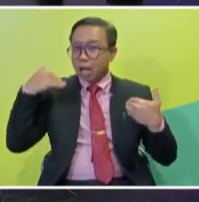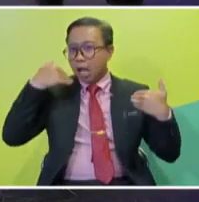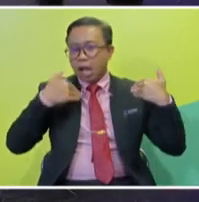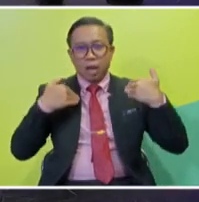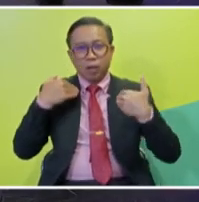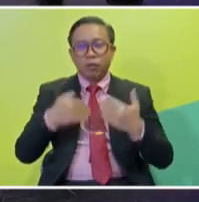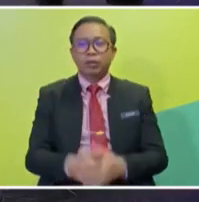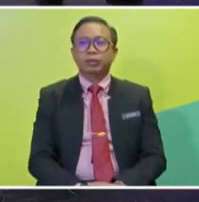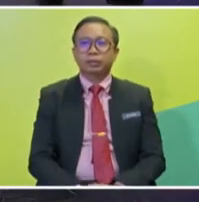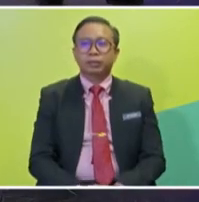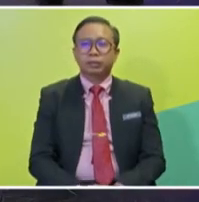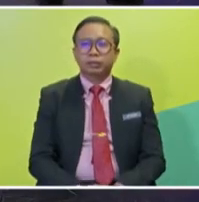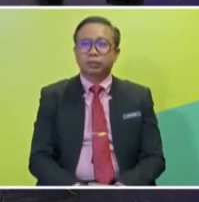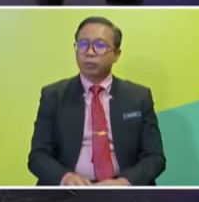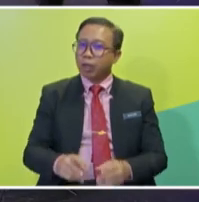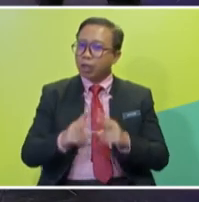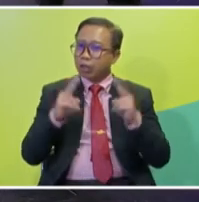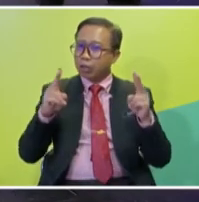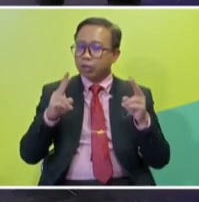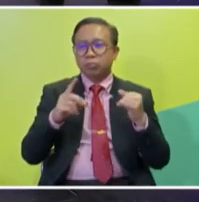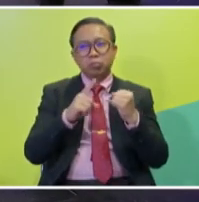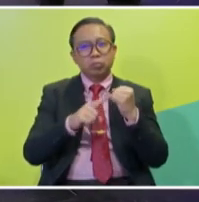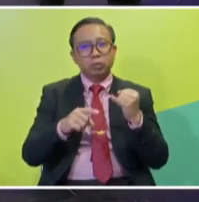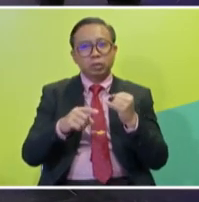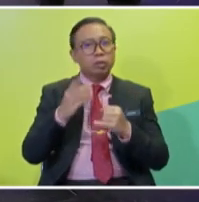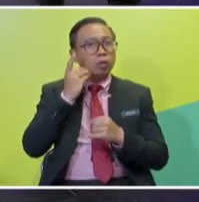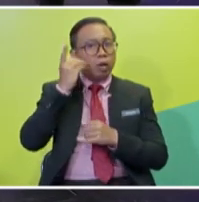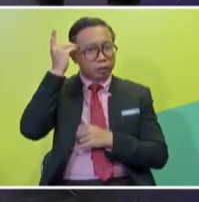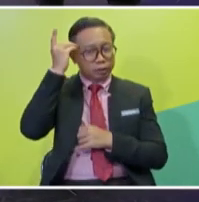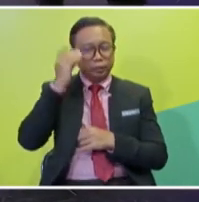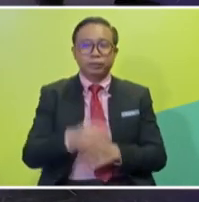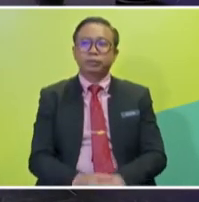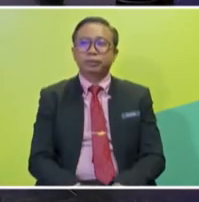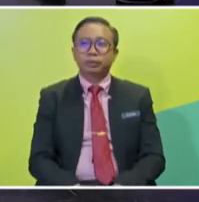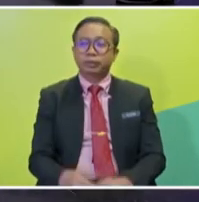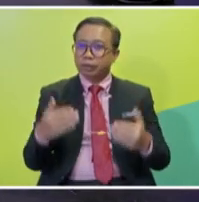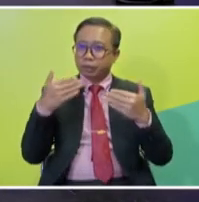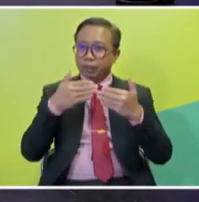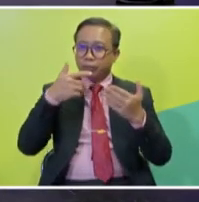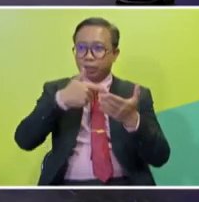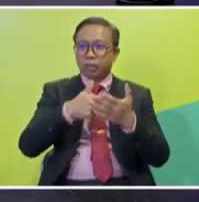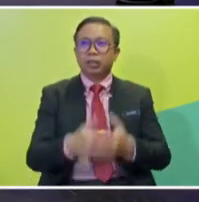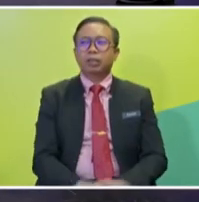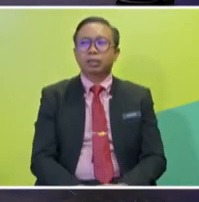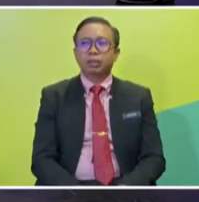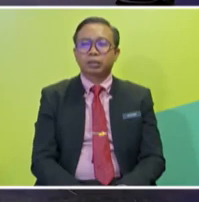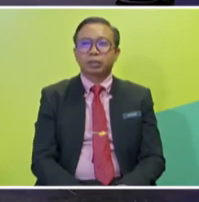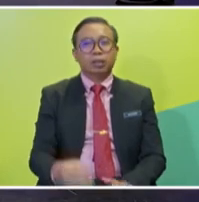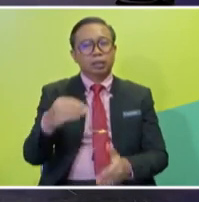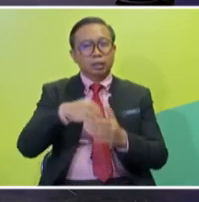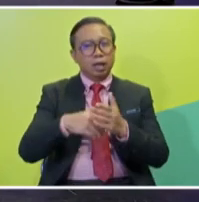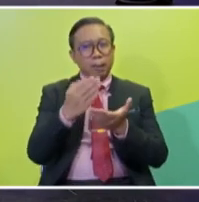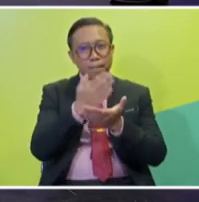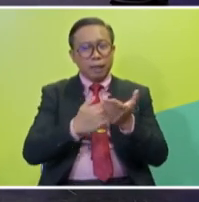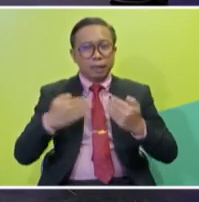dipunya generasi yang paling akhir yang paling dewasa yang paling besar kita sambung lagi dalam bagian-bagian